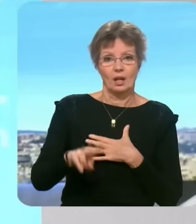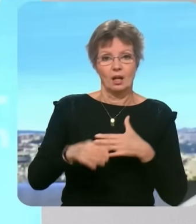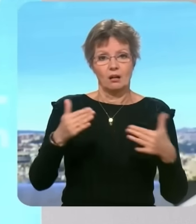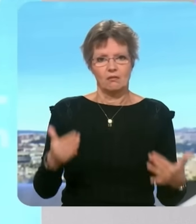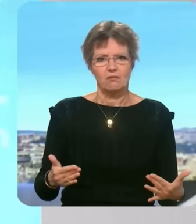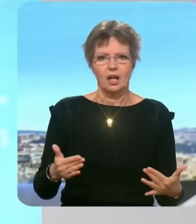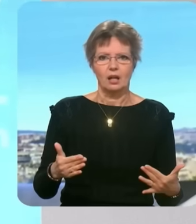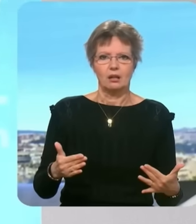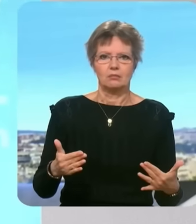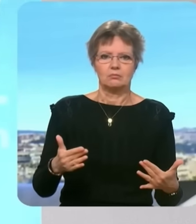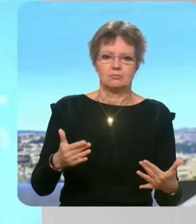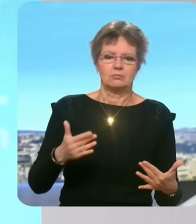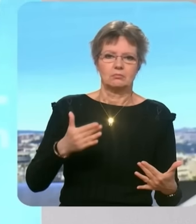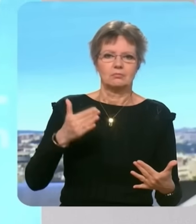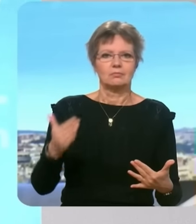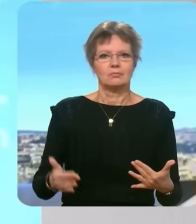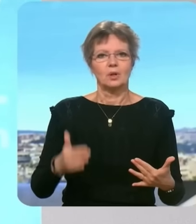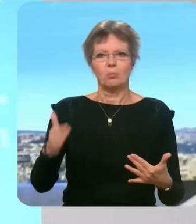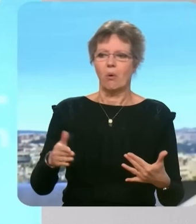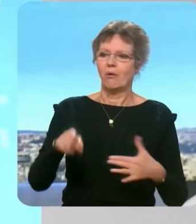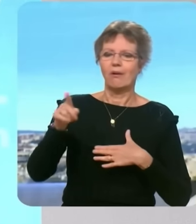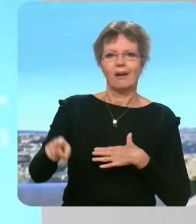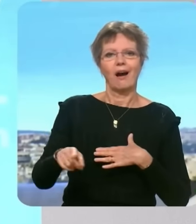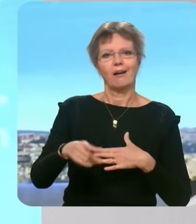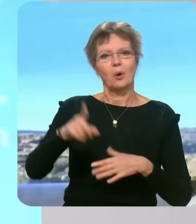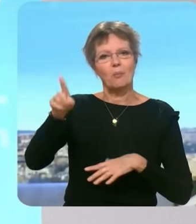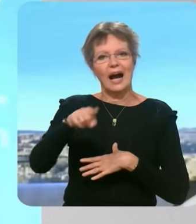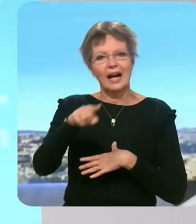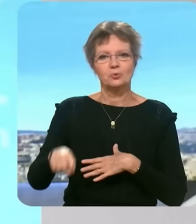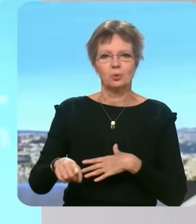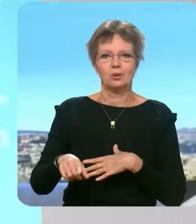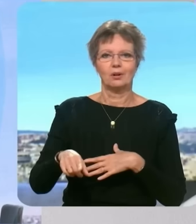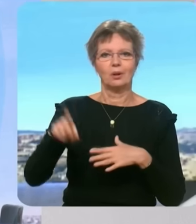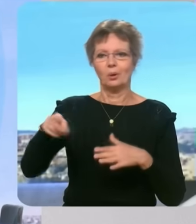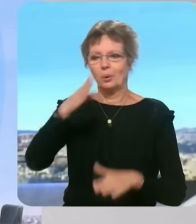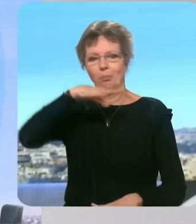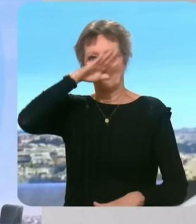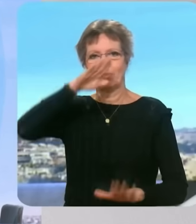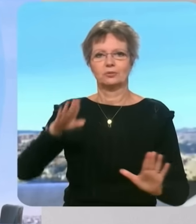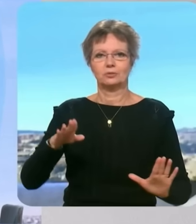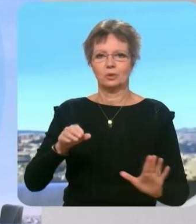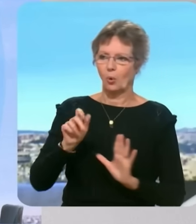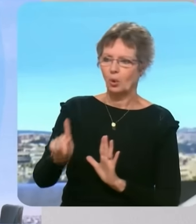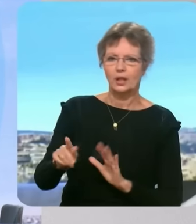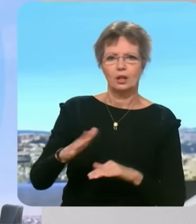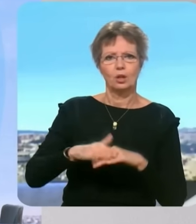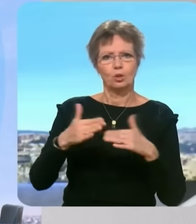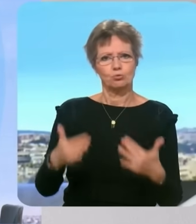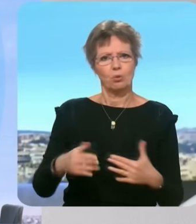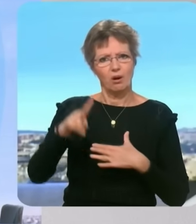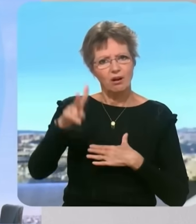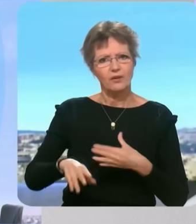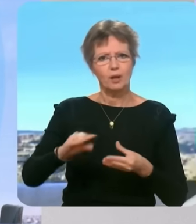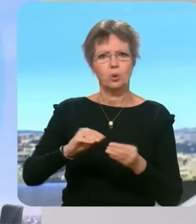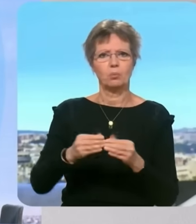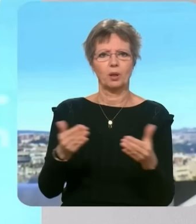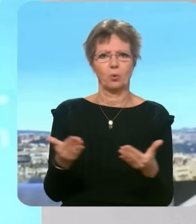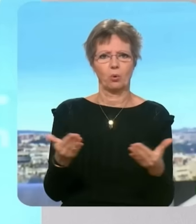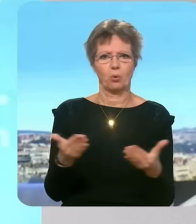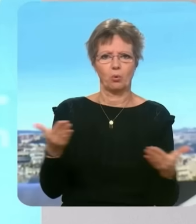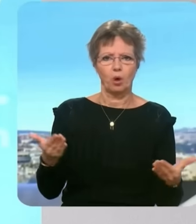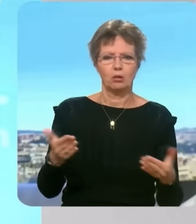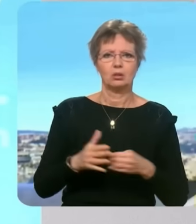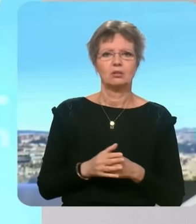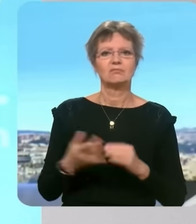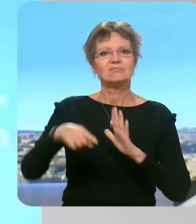un certain plaisir à ce qu'ils prennent dans la tête ce qu'ils font subir en permanence aux autres, le sujet central, c'est surtout celui de la présence sur leur